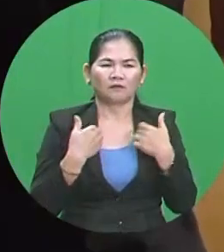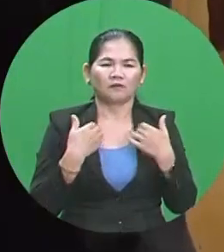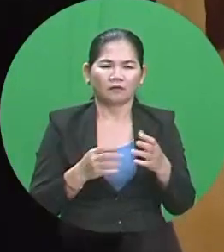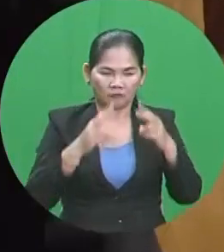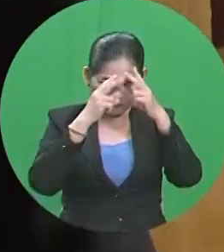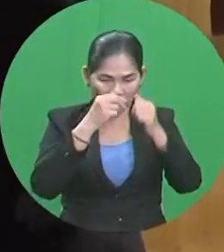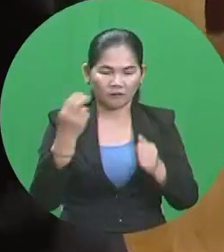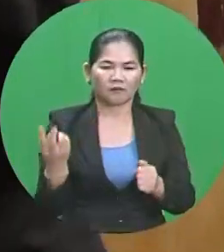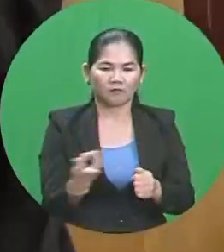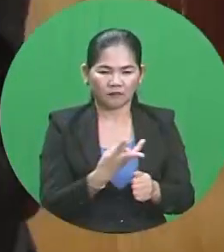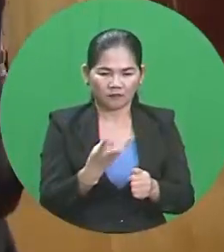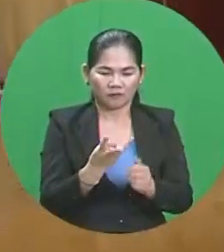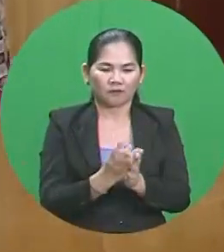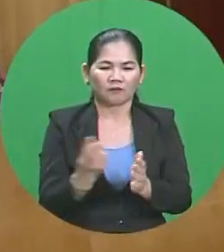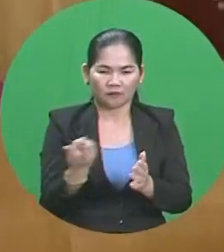គឺតែងតែមានវត្តមានសម្ដេចទាំងទ្វេ